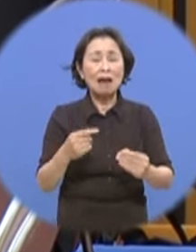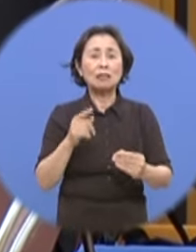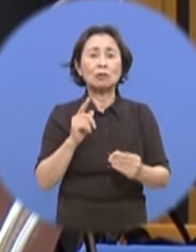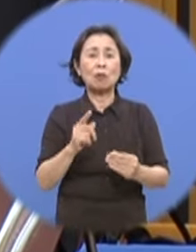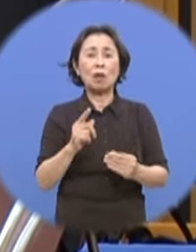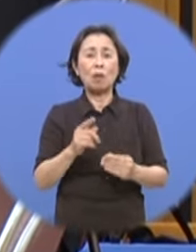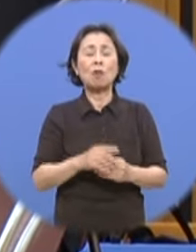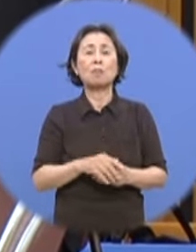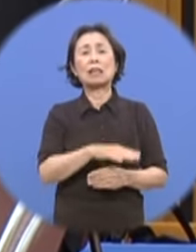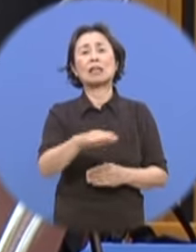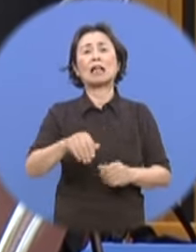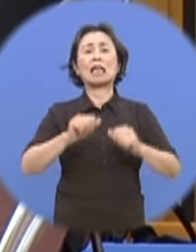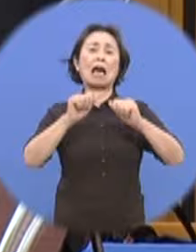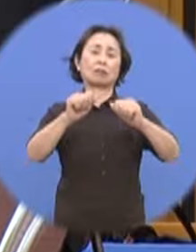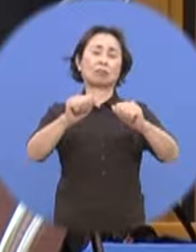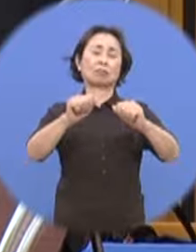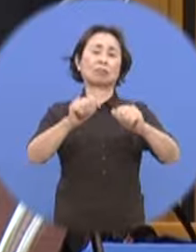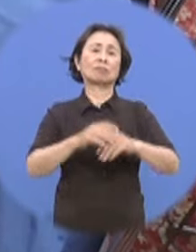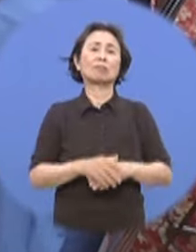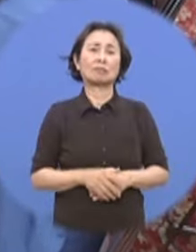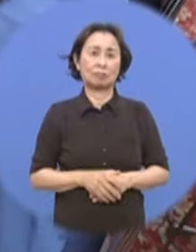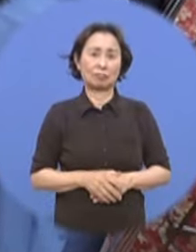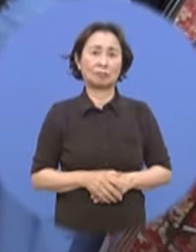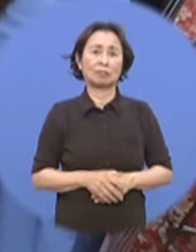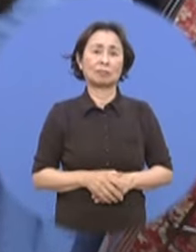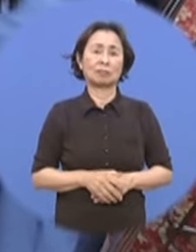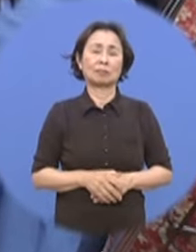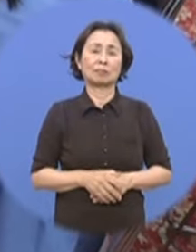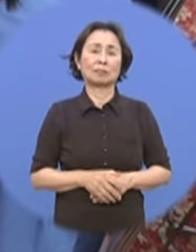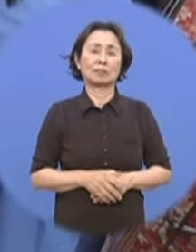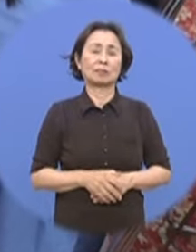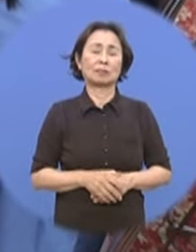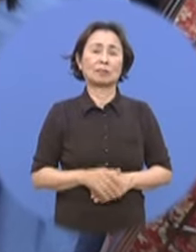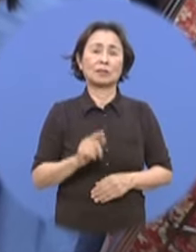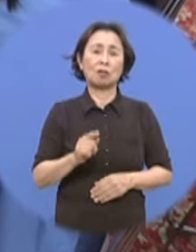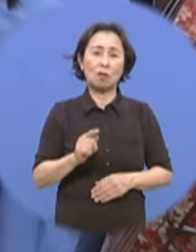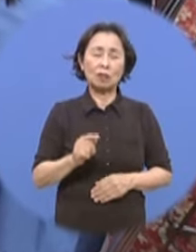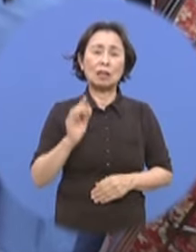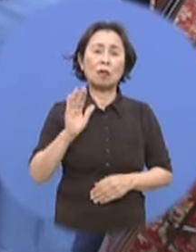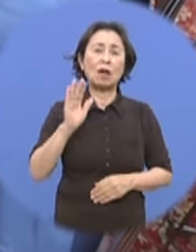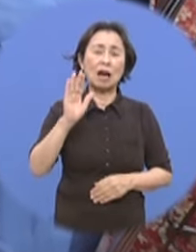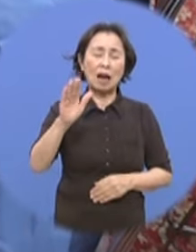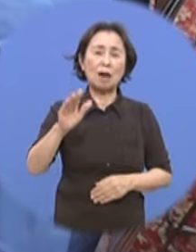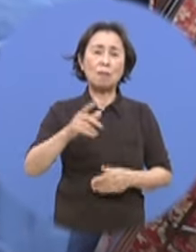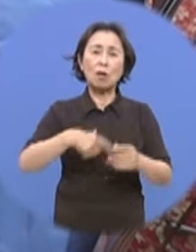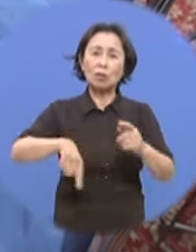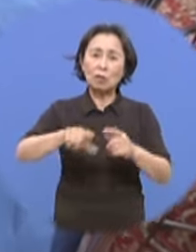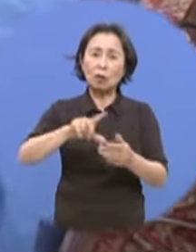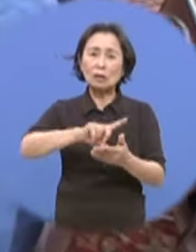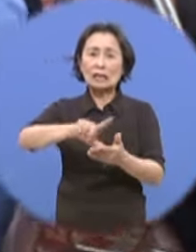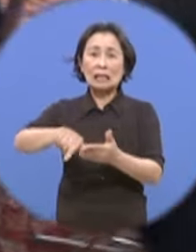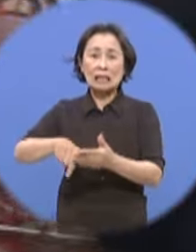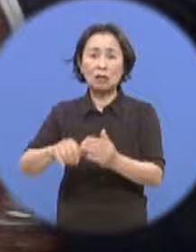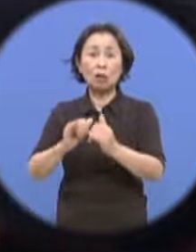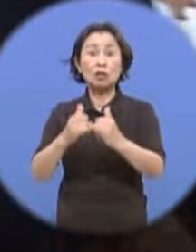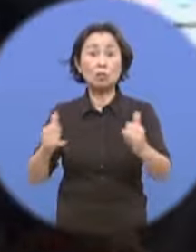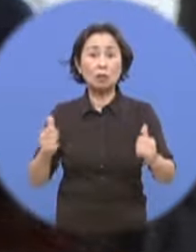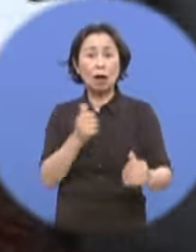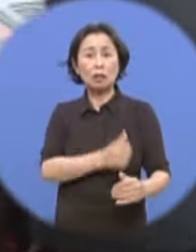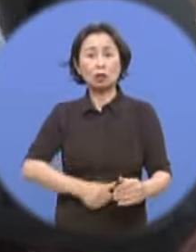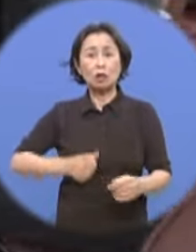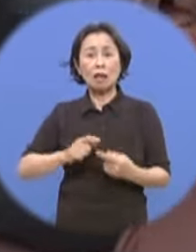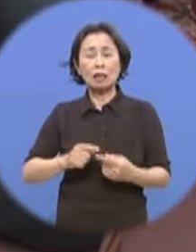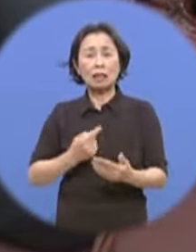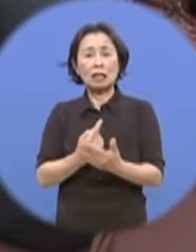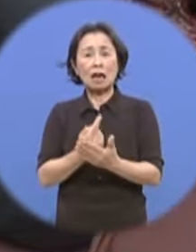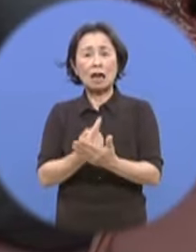をみんなでやっていくっていうところにこれからはもっともっと地域の方が主体的に関わっていけたらいいな